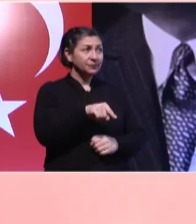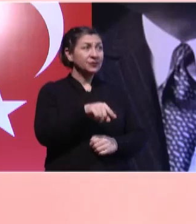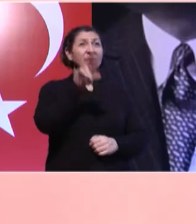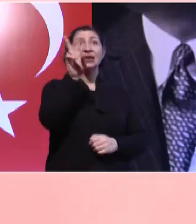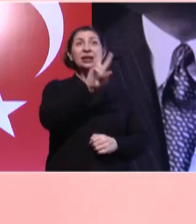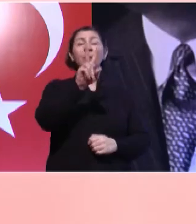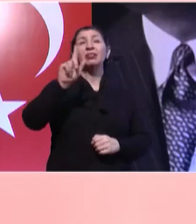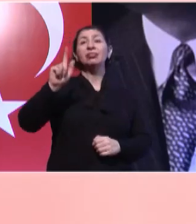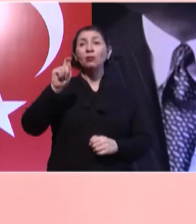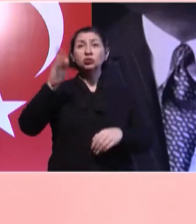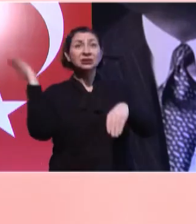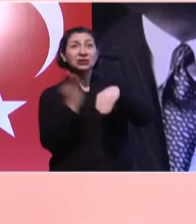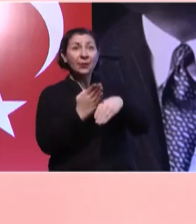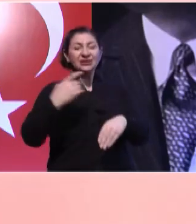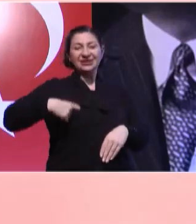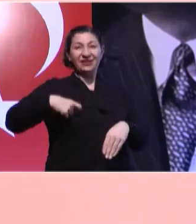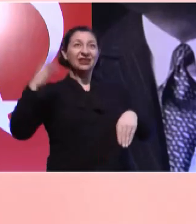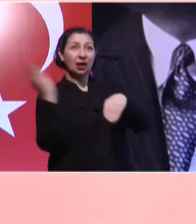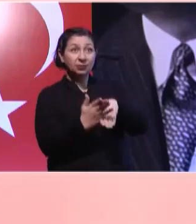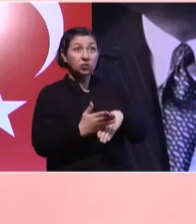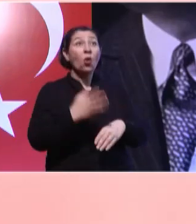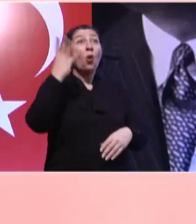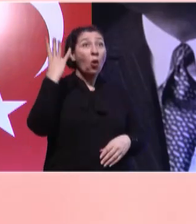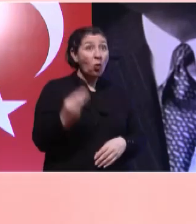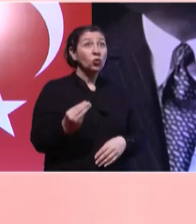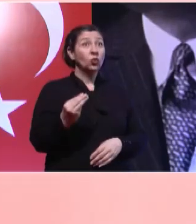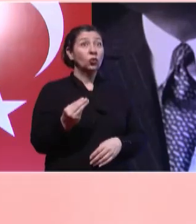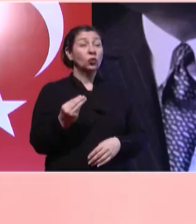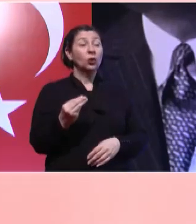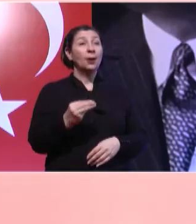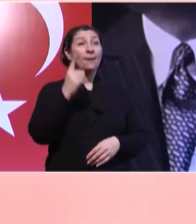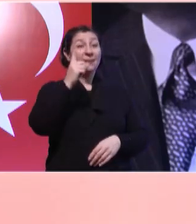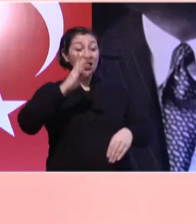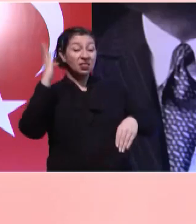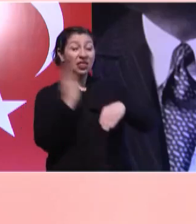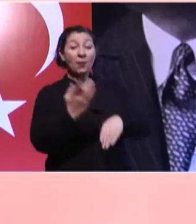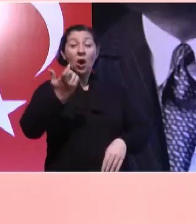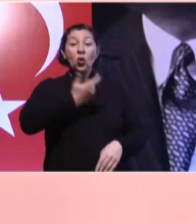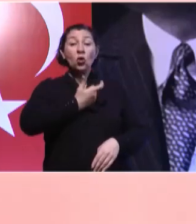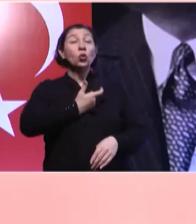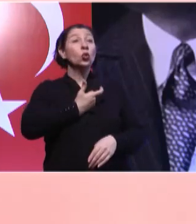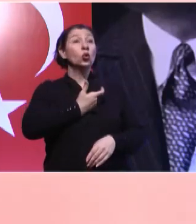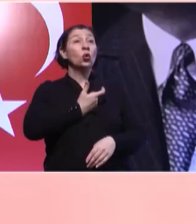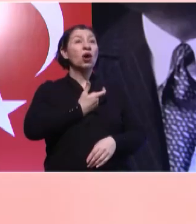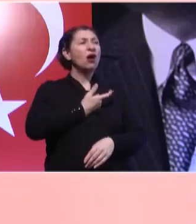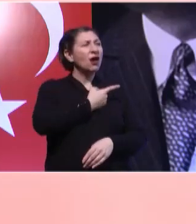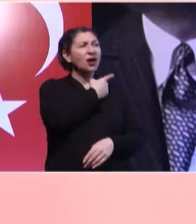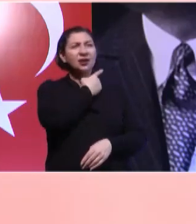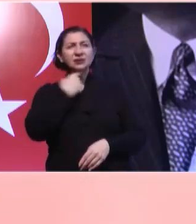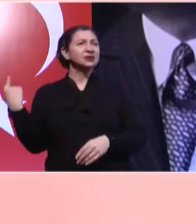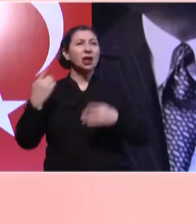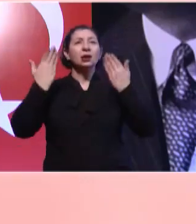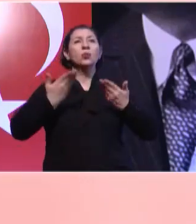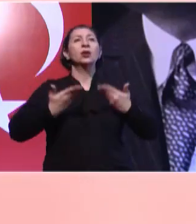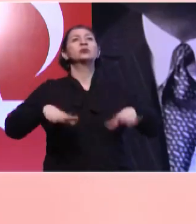20 Temmuz darbelerinin, sivil darbesinin olduğu bir darbe hukukunu asla kabul